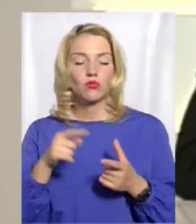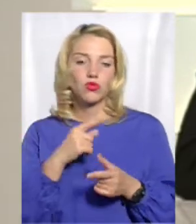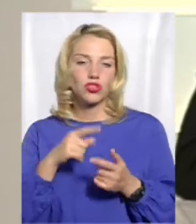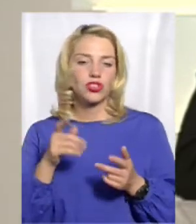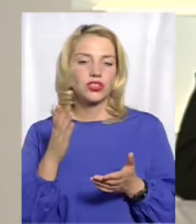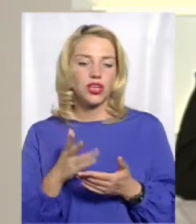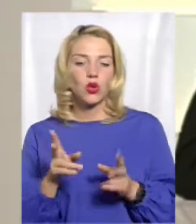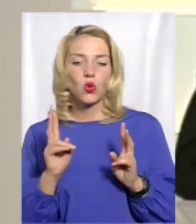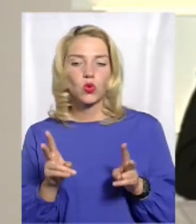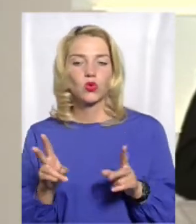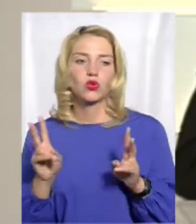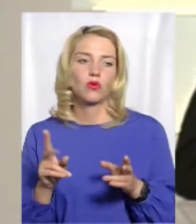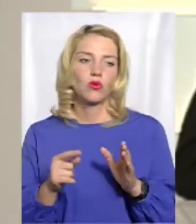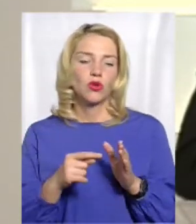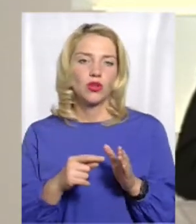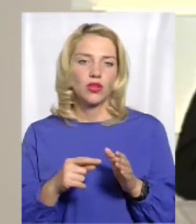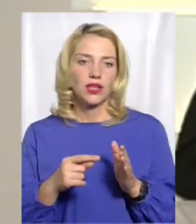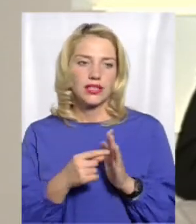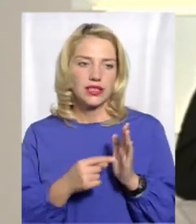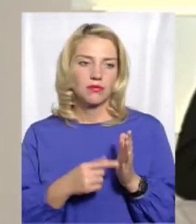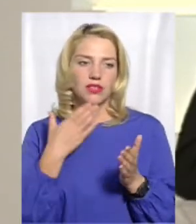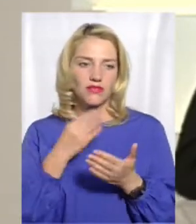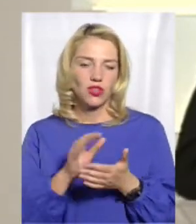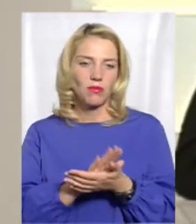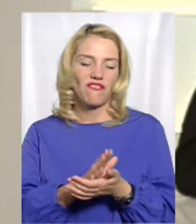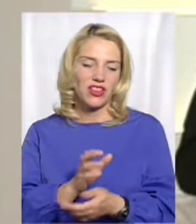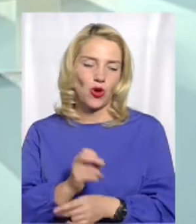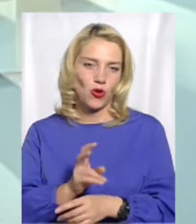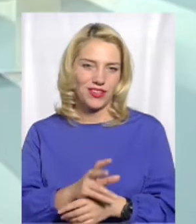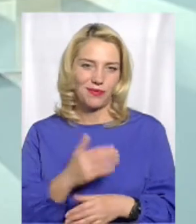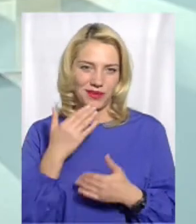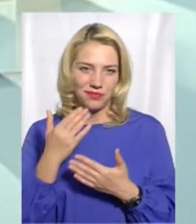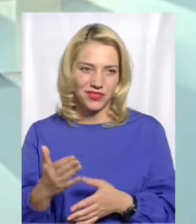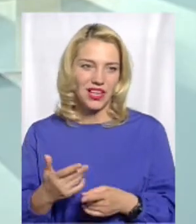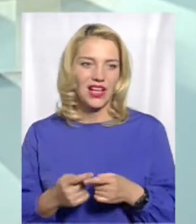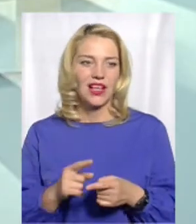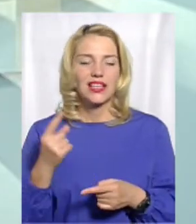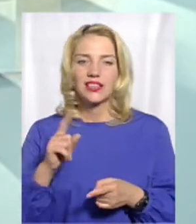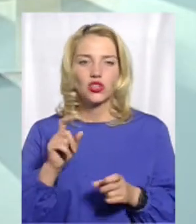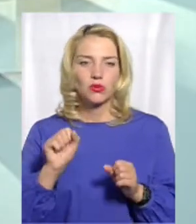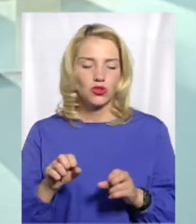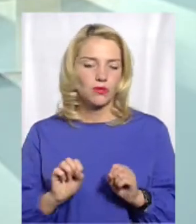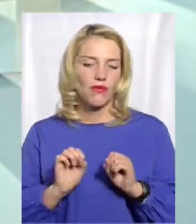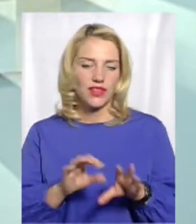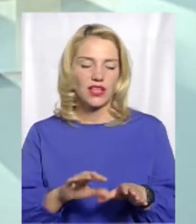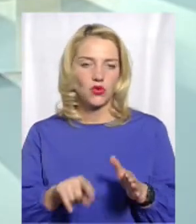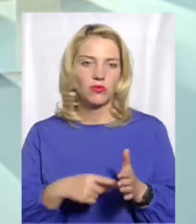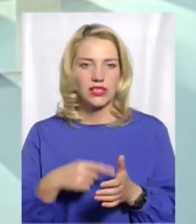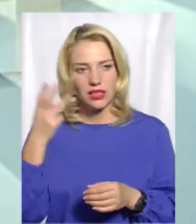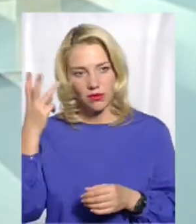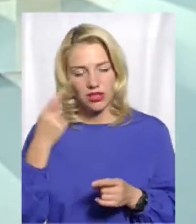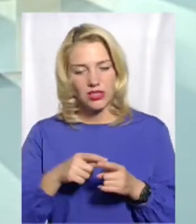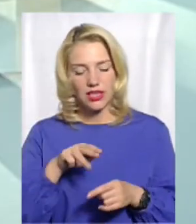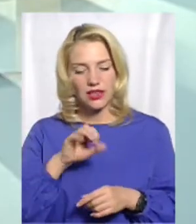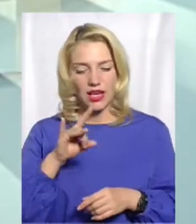хтось, кому ви теж ділитись своїми відходами? Єдине, що ми можемо віддати в місті Хмельницькому, це тару з